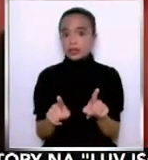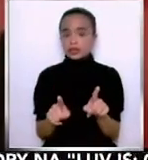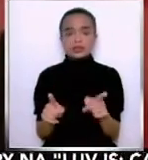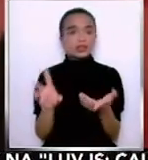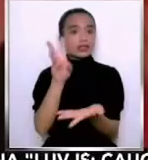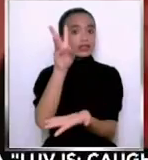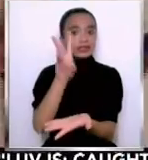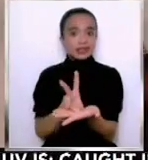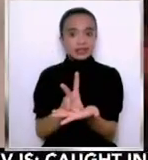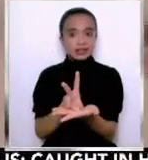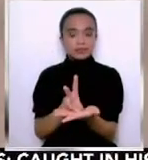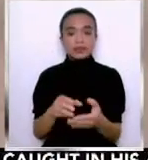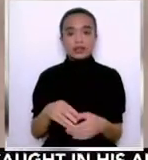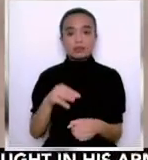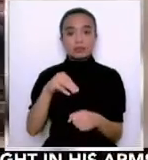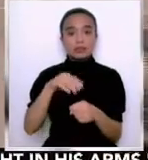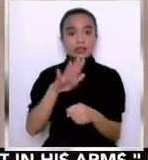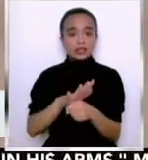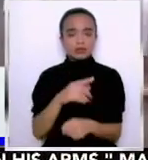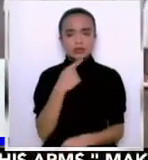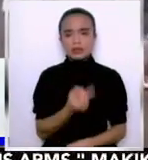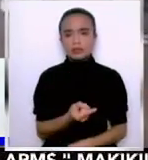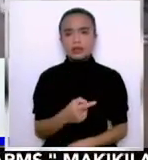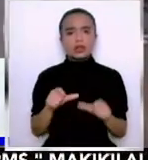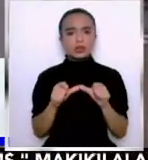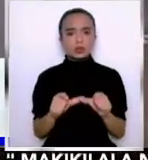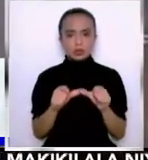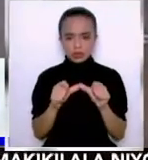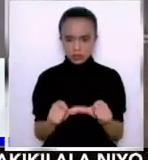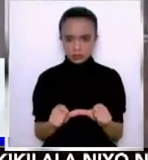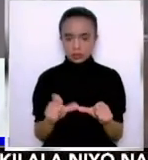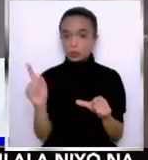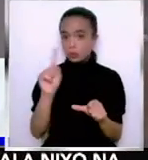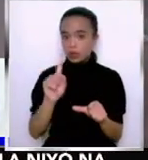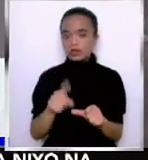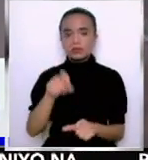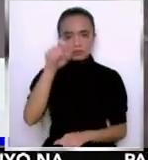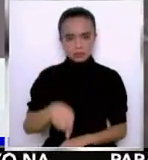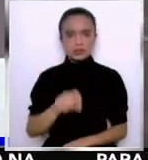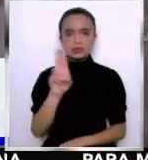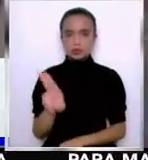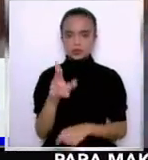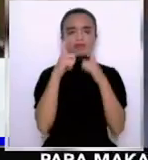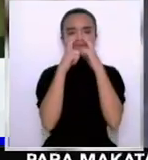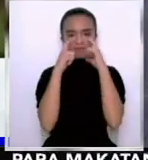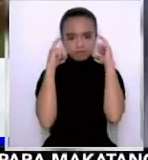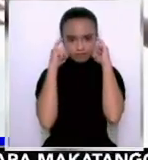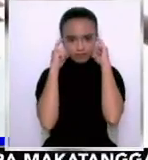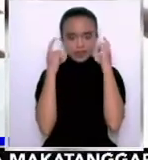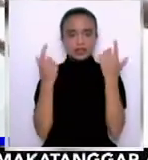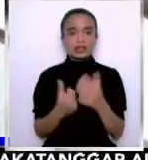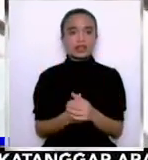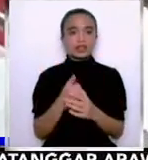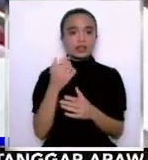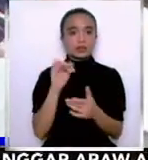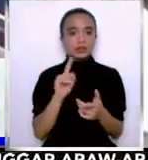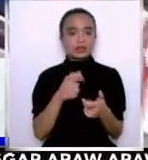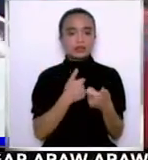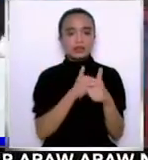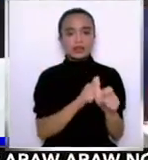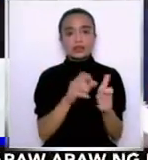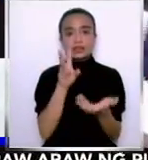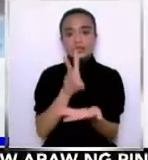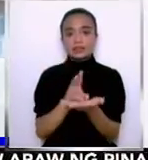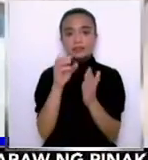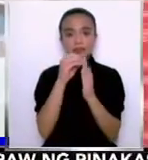Mandaue, sabi ng pulisya, patuloy na ipapatupad ang pagsusuot ng face mask sa lungsod alinsunod sa kanilang city ordinance. Ang